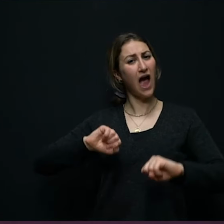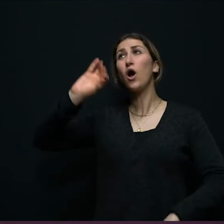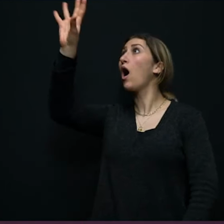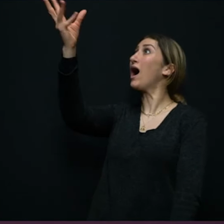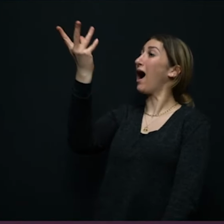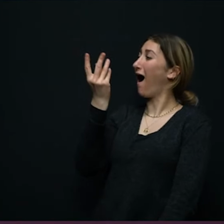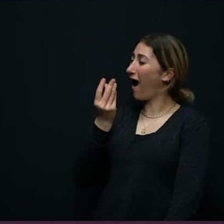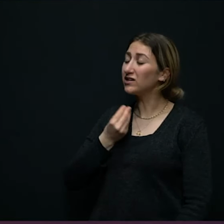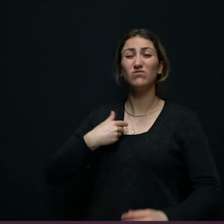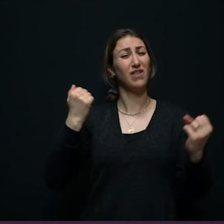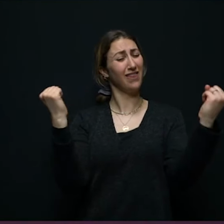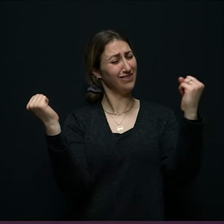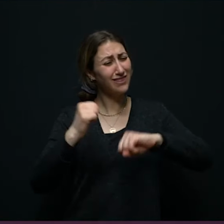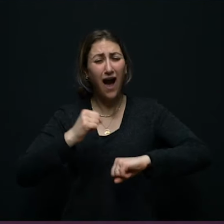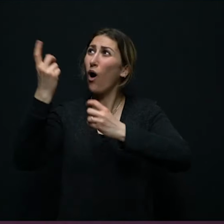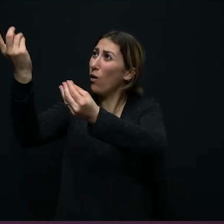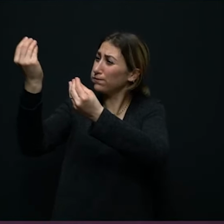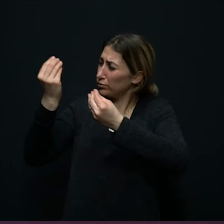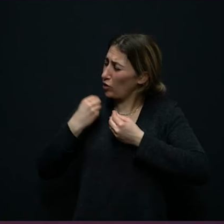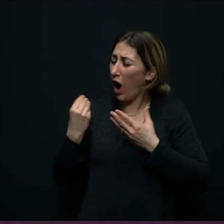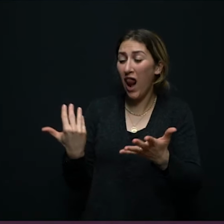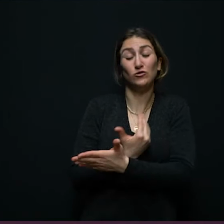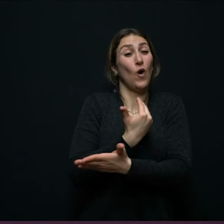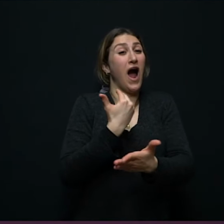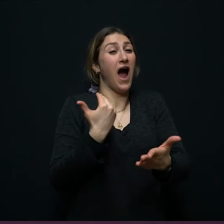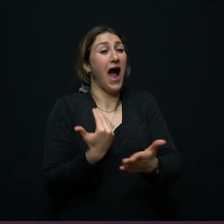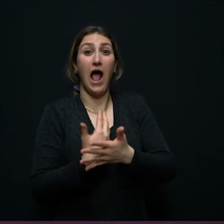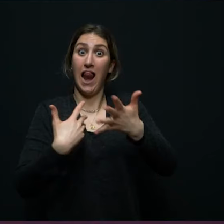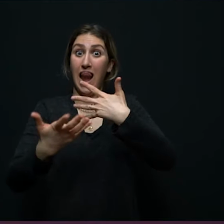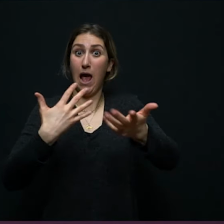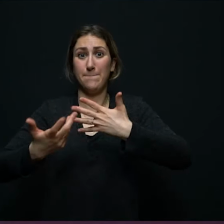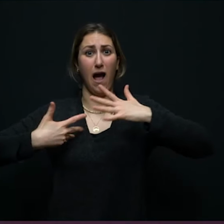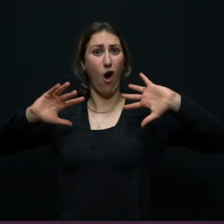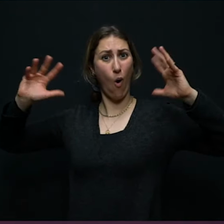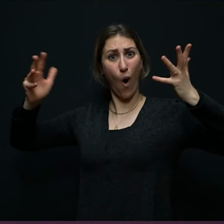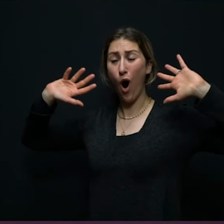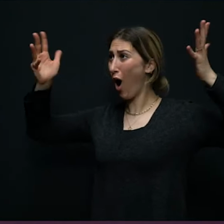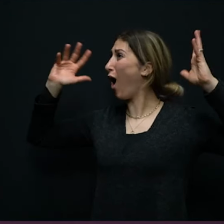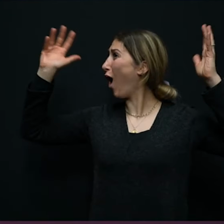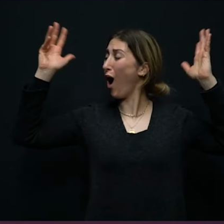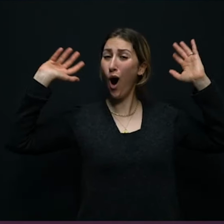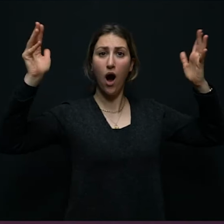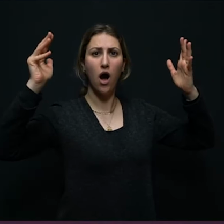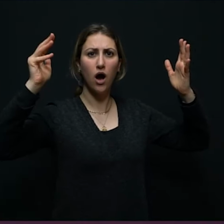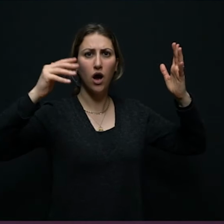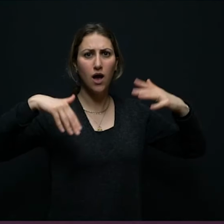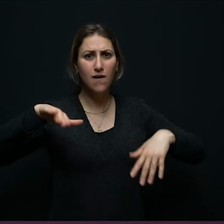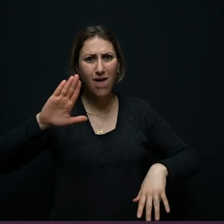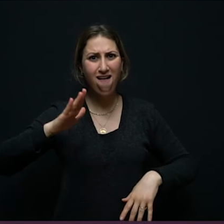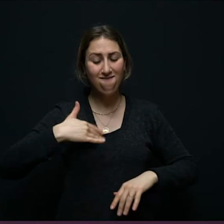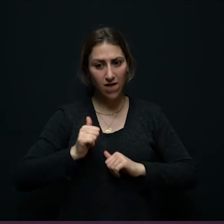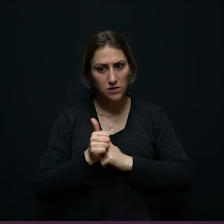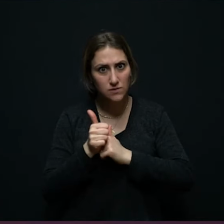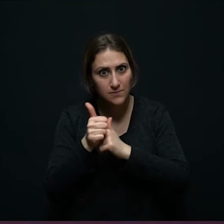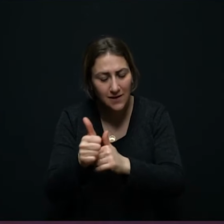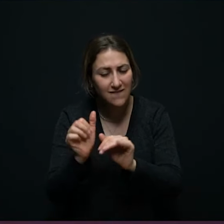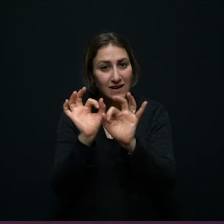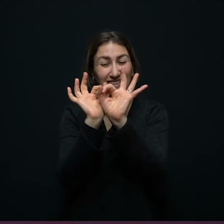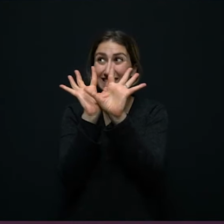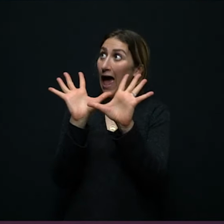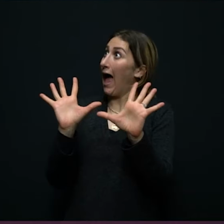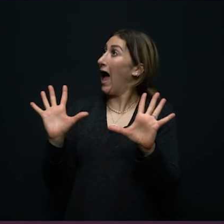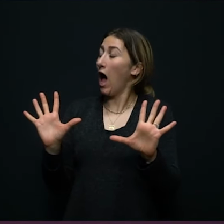sainteté mais c'est pas une sanction la sainteté c'est un privilège le